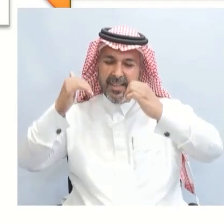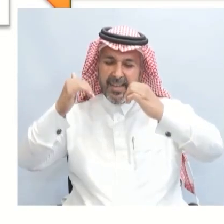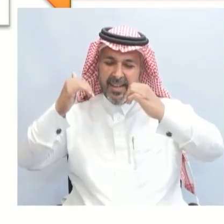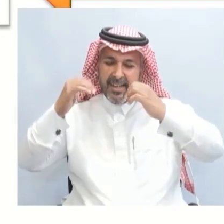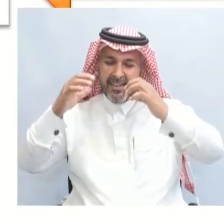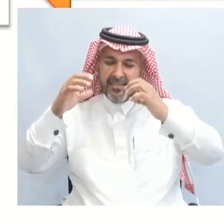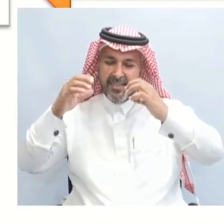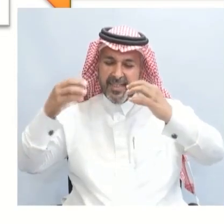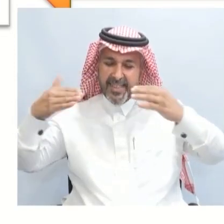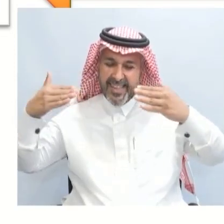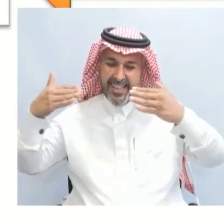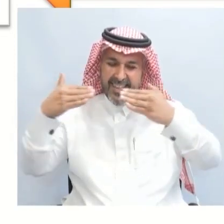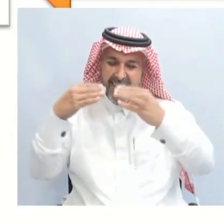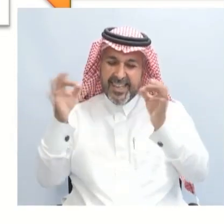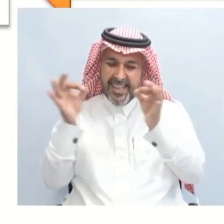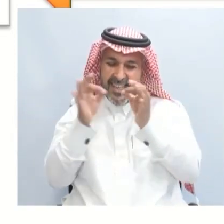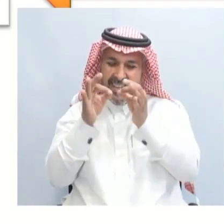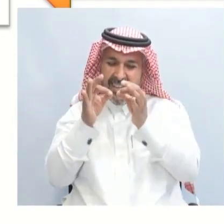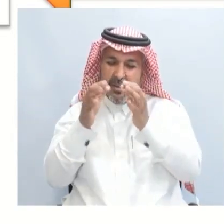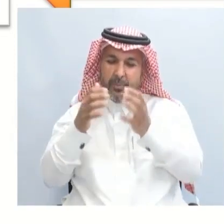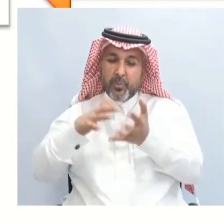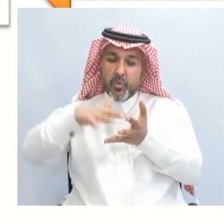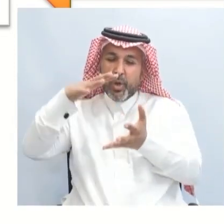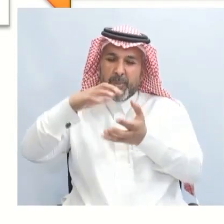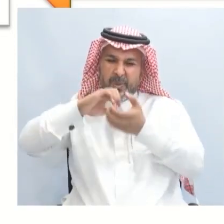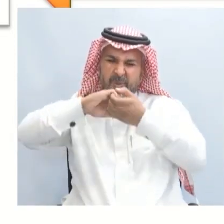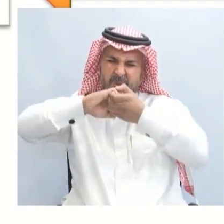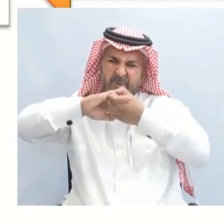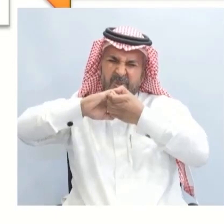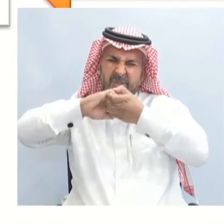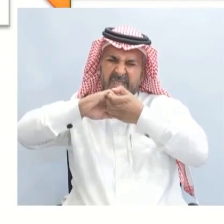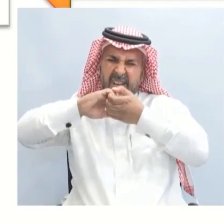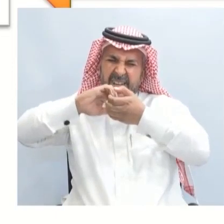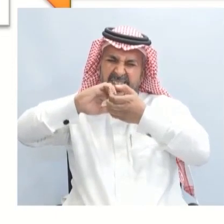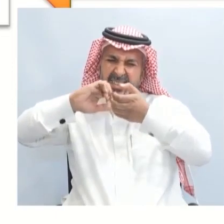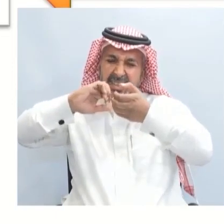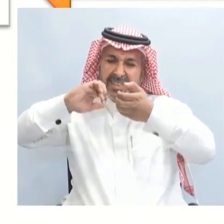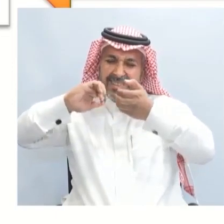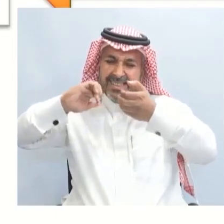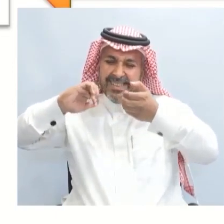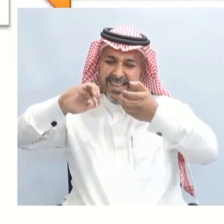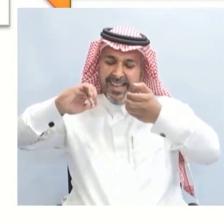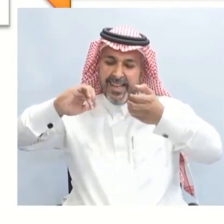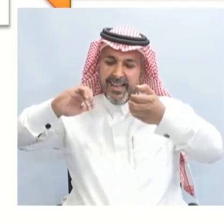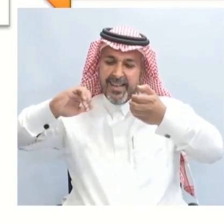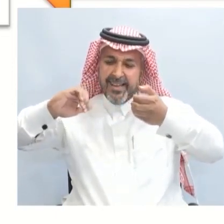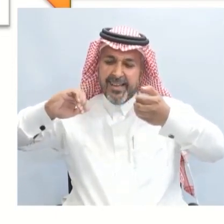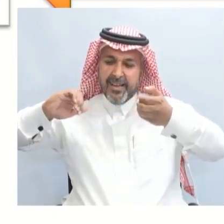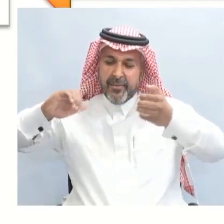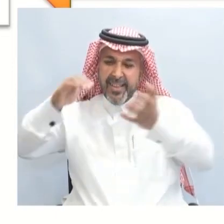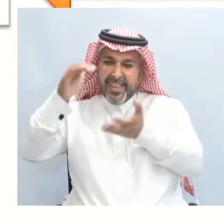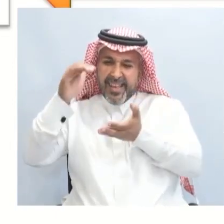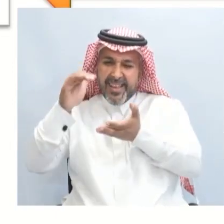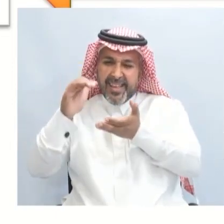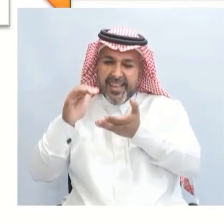كلامي عكسي الان فبالتالي العلاقه عكسيه لذلك انا اكتب الار فين في المقام فبالتالي اف تتناسب